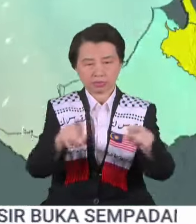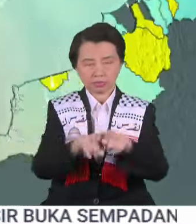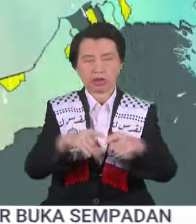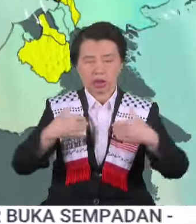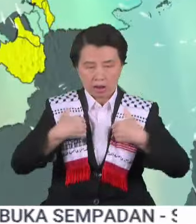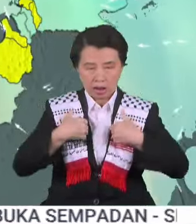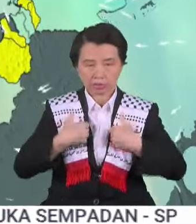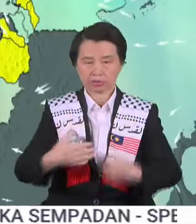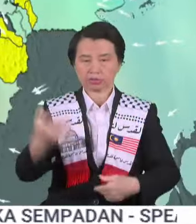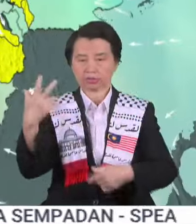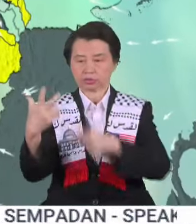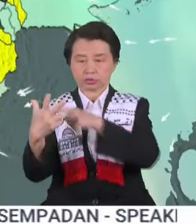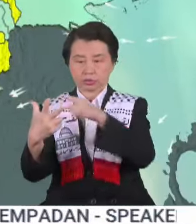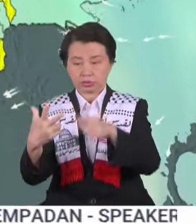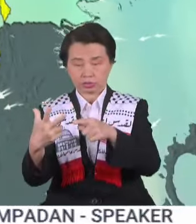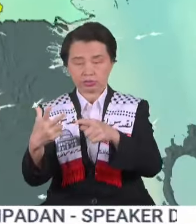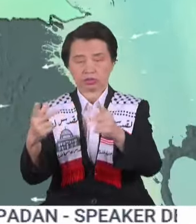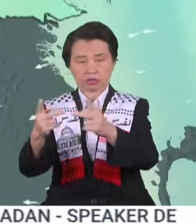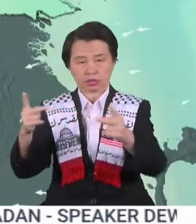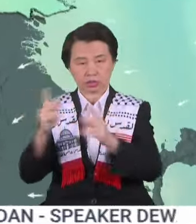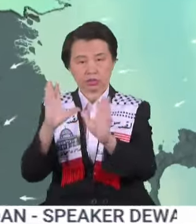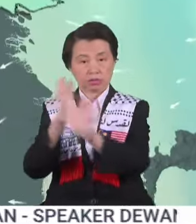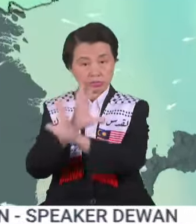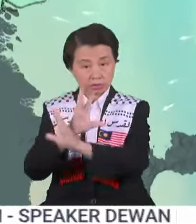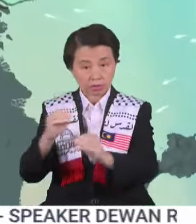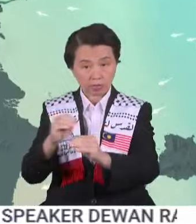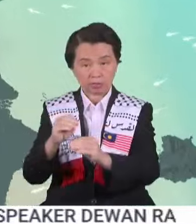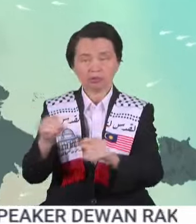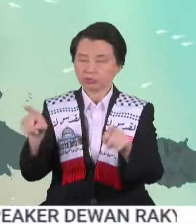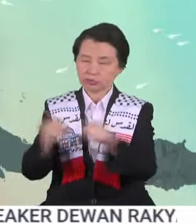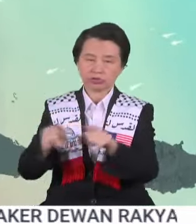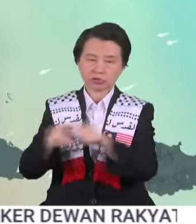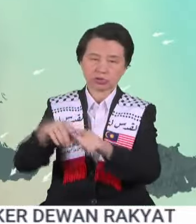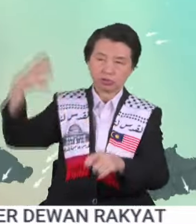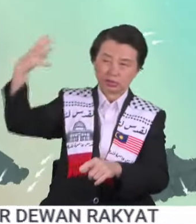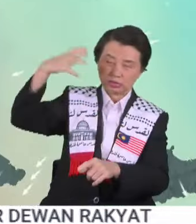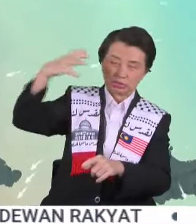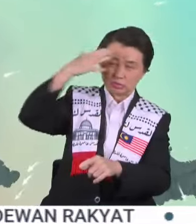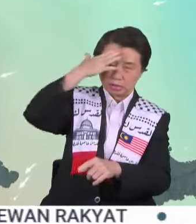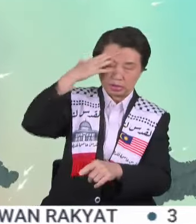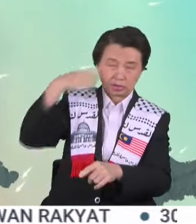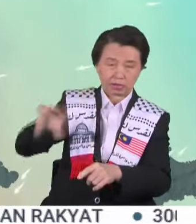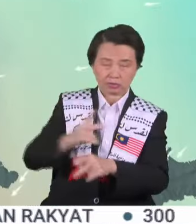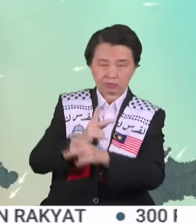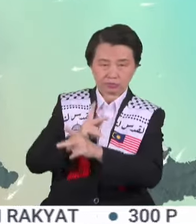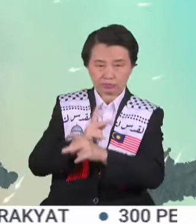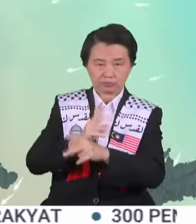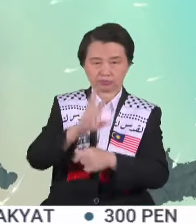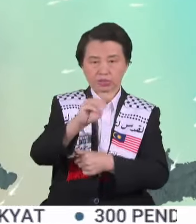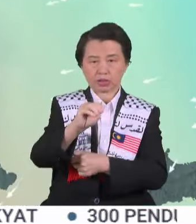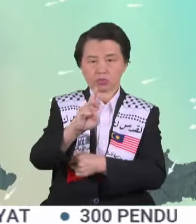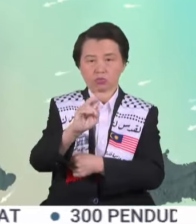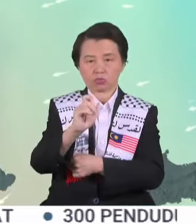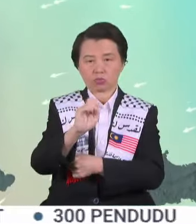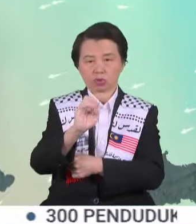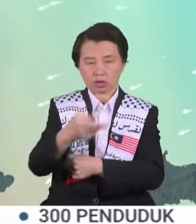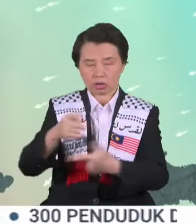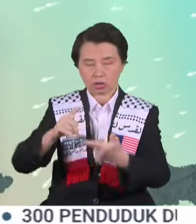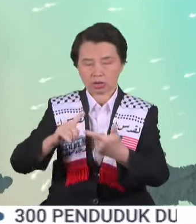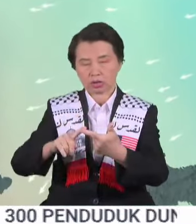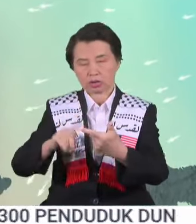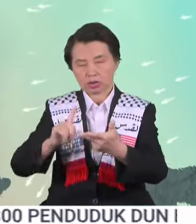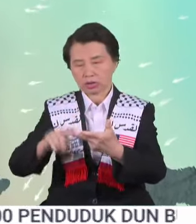3 kawasan di Sarawak kini berada di tahap yang berjaga-jaga, iaitu di sekitar daerah Mukah, Telang Usan dan juga